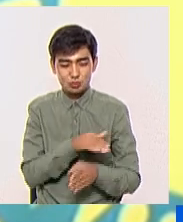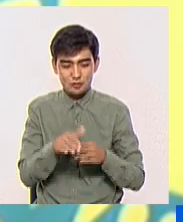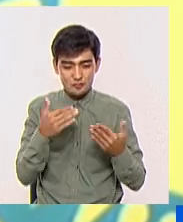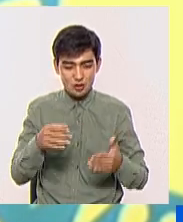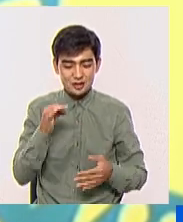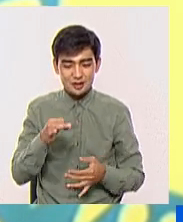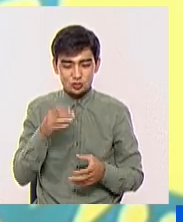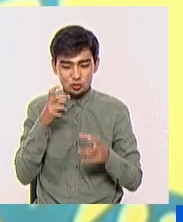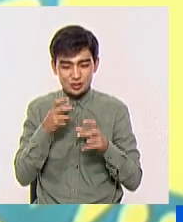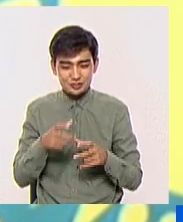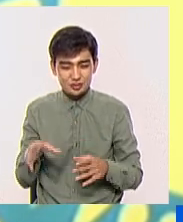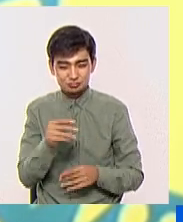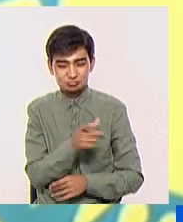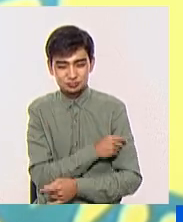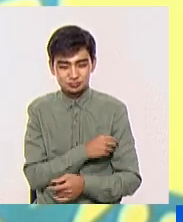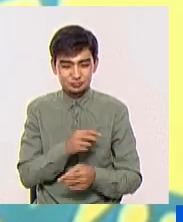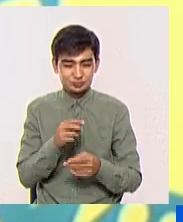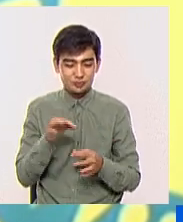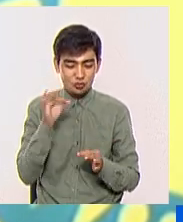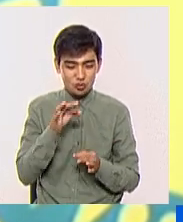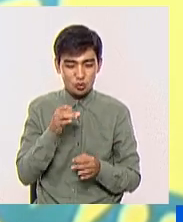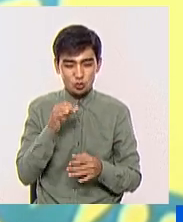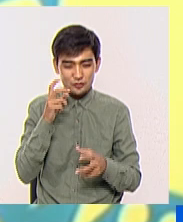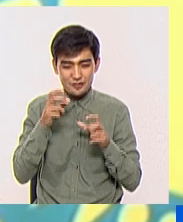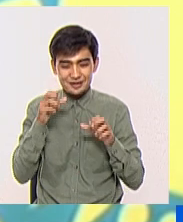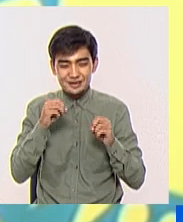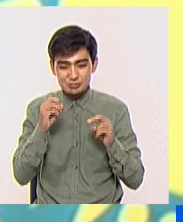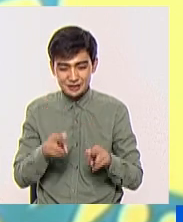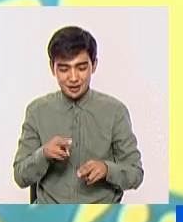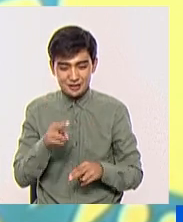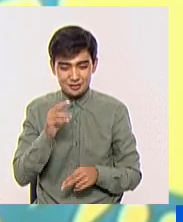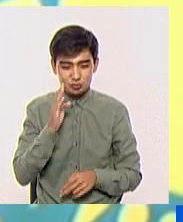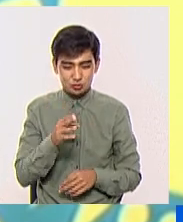Студенттердің вакцина алуын ынталандыру бойынша университеттер арнайы шараларды іске асырып жатыр.